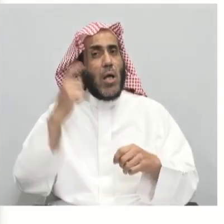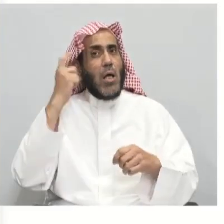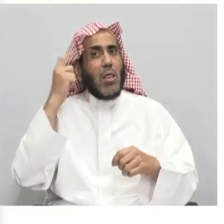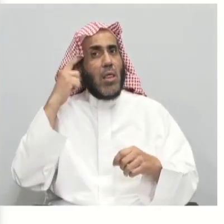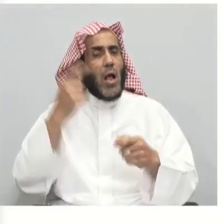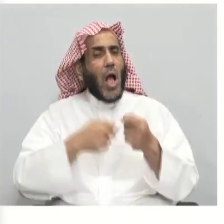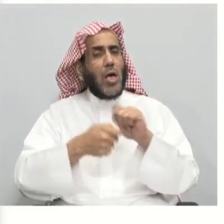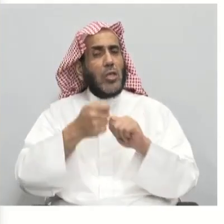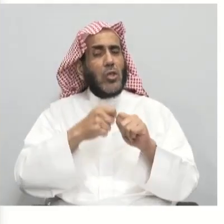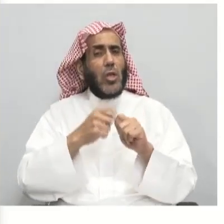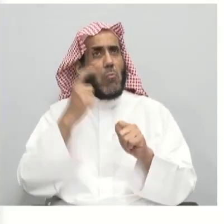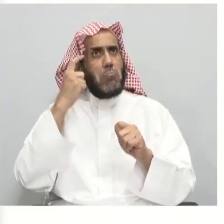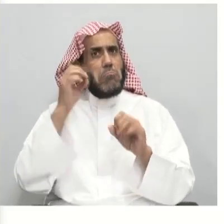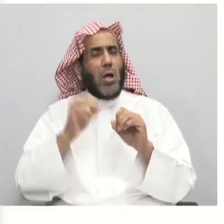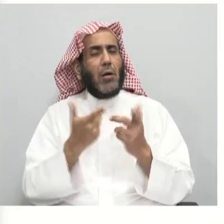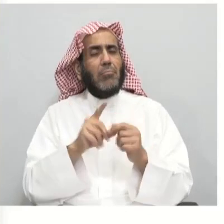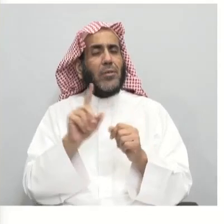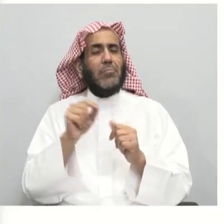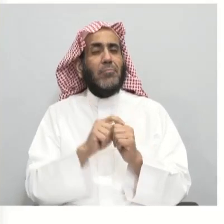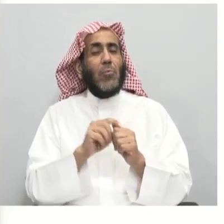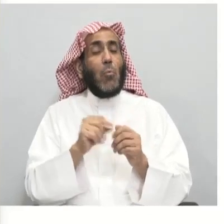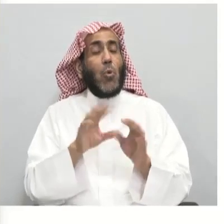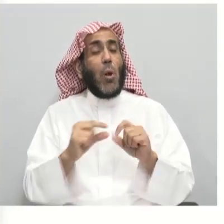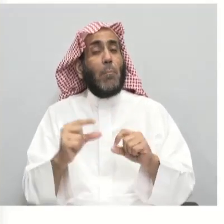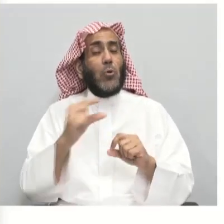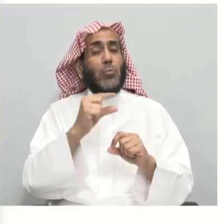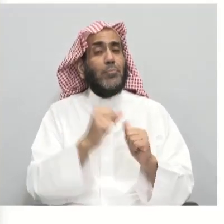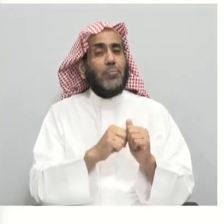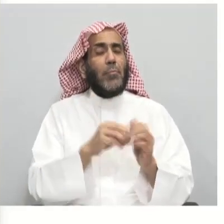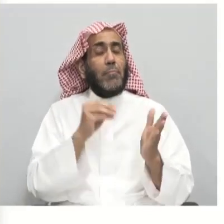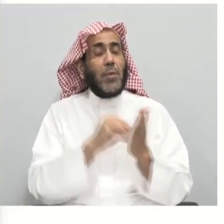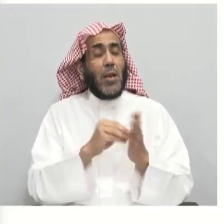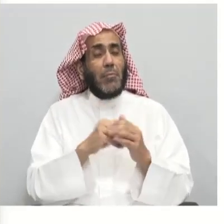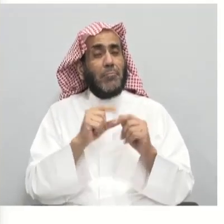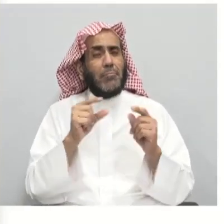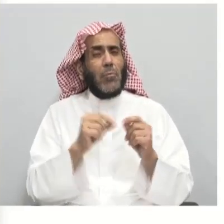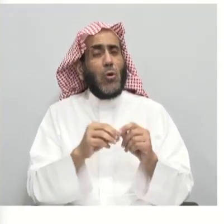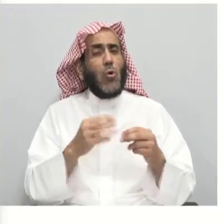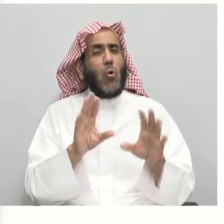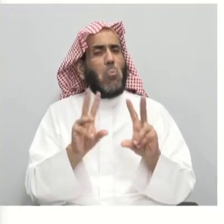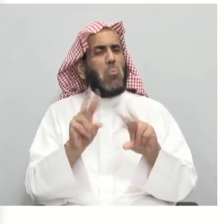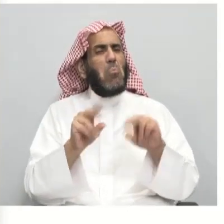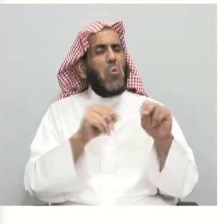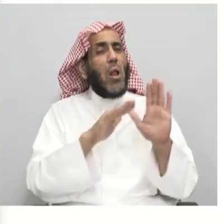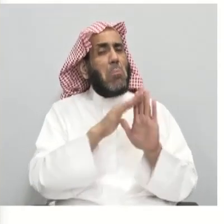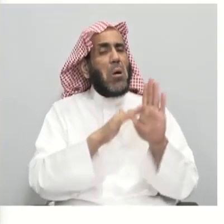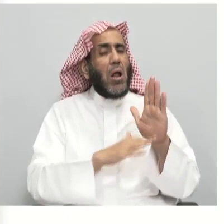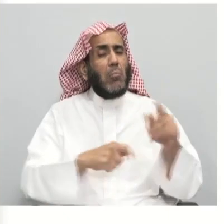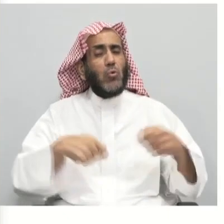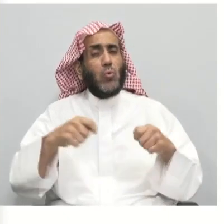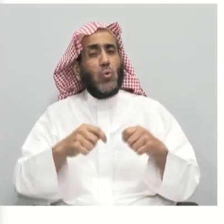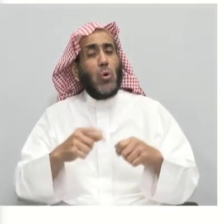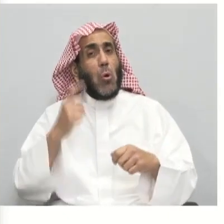الاصطناعي احسنتم من المدلولات الموجوده امامي محاكاه البرامج الحاسوبيه